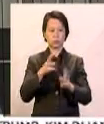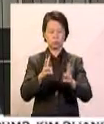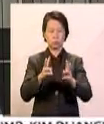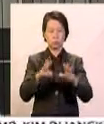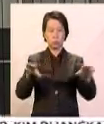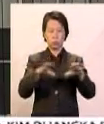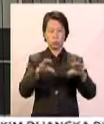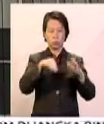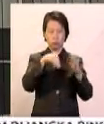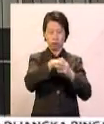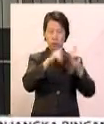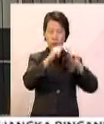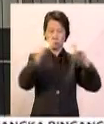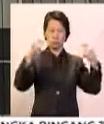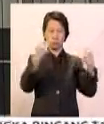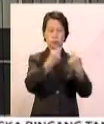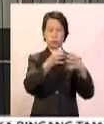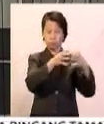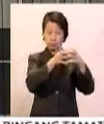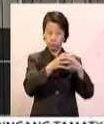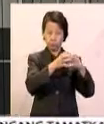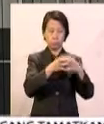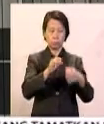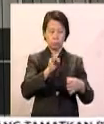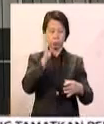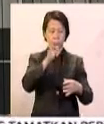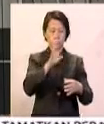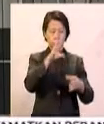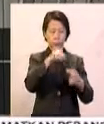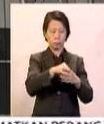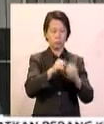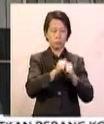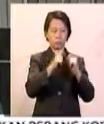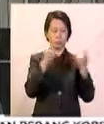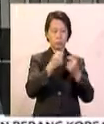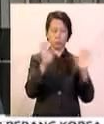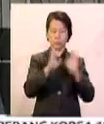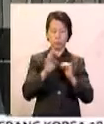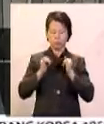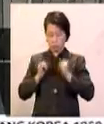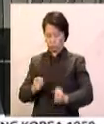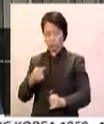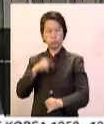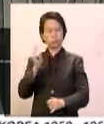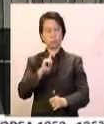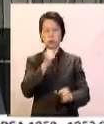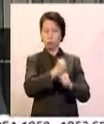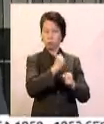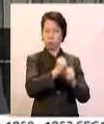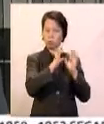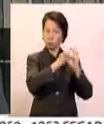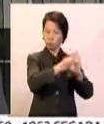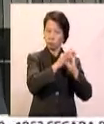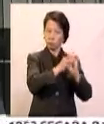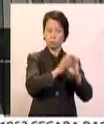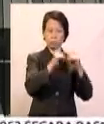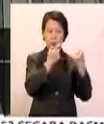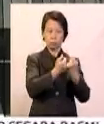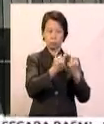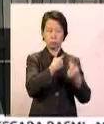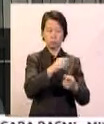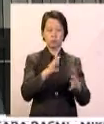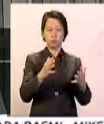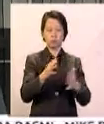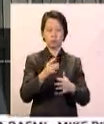team. And I told the coach before if I come, I work as a team. No individual, we work as a team. And I come to perform and I come